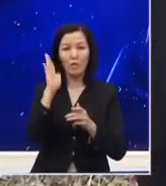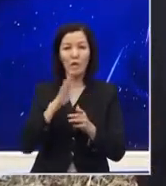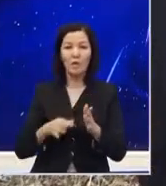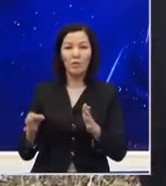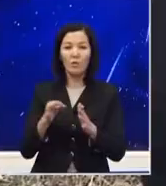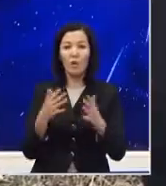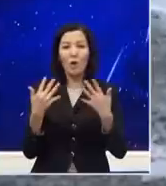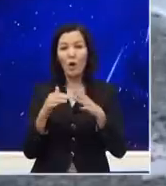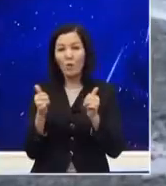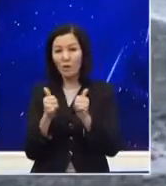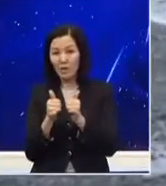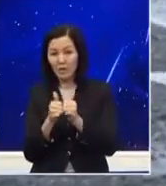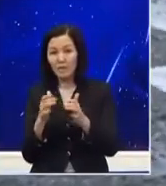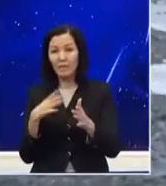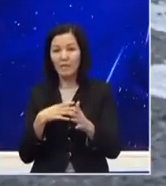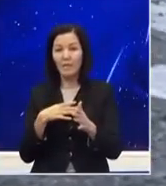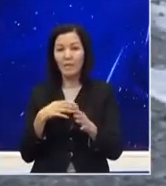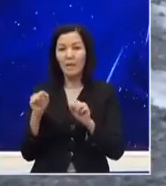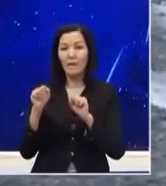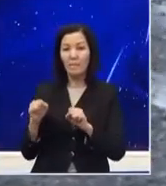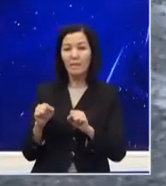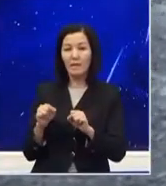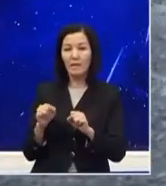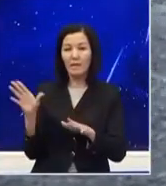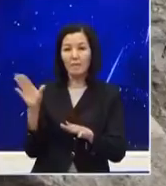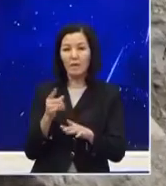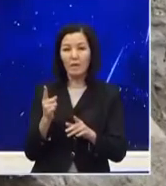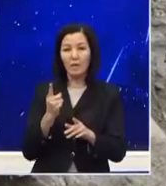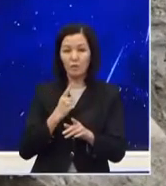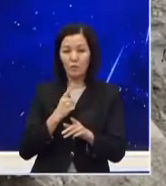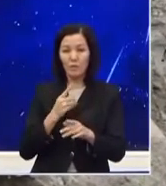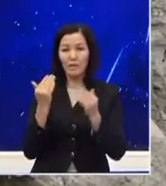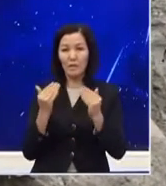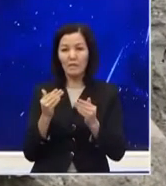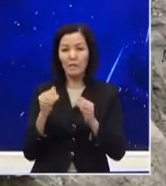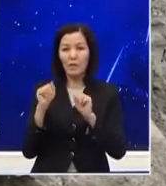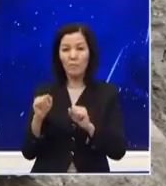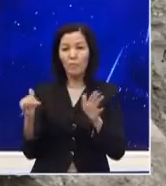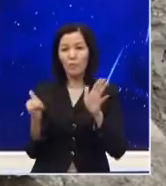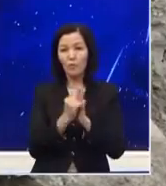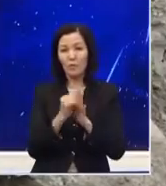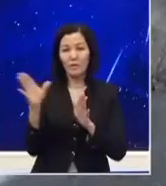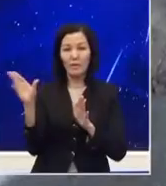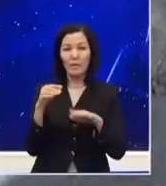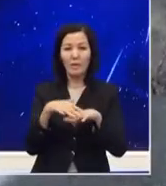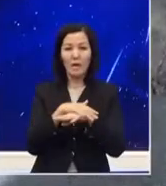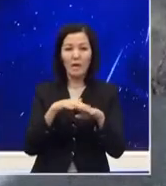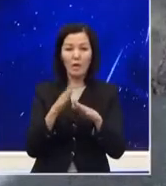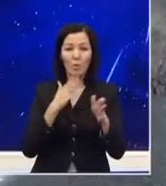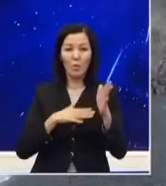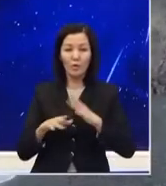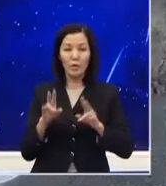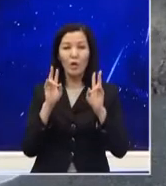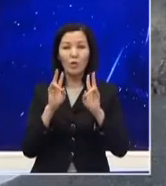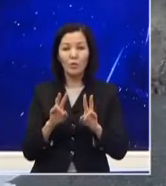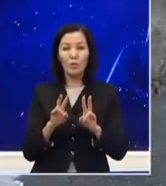қарай беттейді. Сондықтан олар жағалауларының бекітілгенін асыға күткен еді. Бөгеттер орнатылатын естігенде тұтас ауыл қуанды. Дегенмен дәл